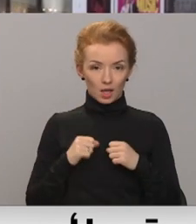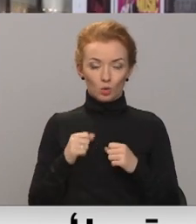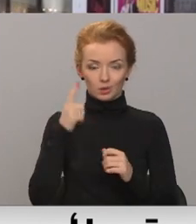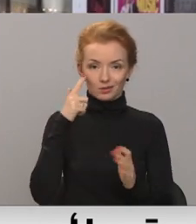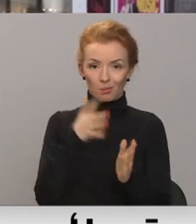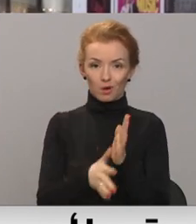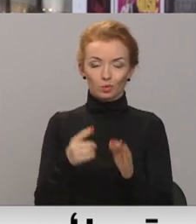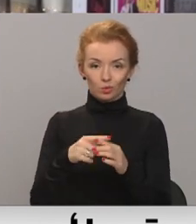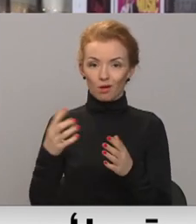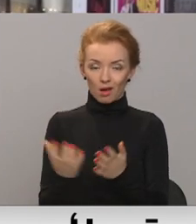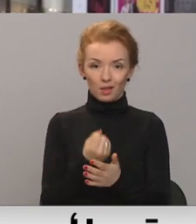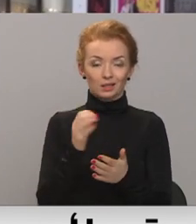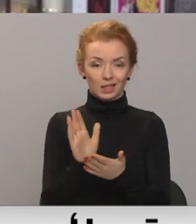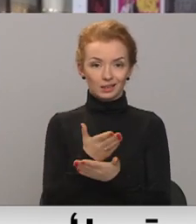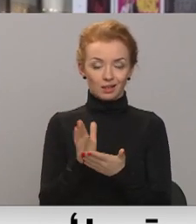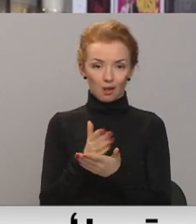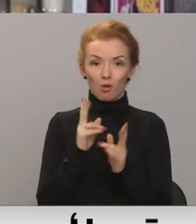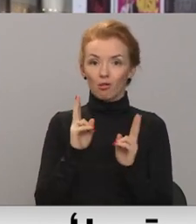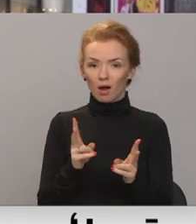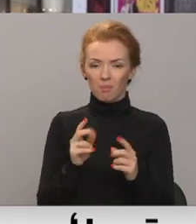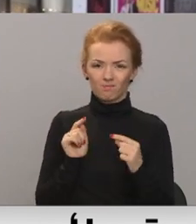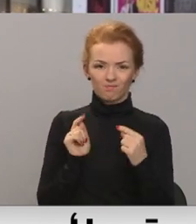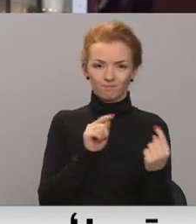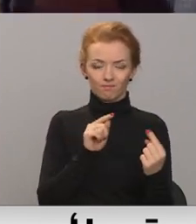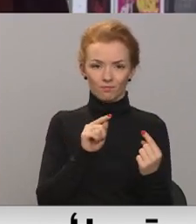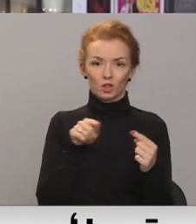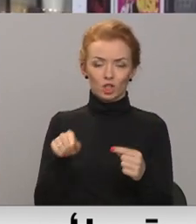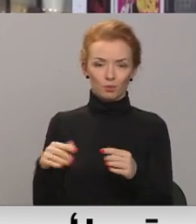saprast un atrast risinājumus, kā pretoties hibrīdu uzbrukumiem.